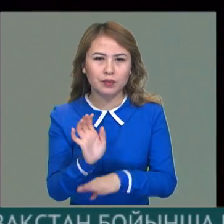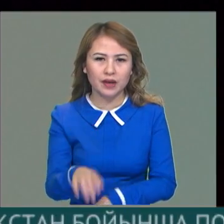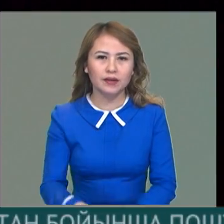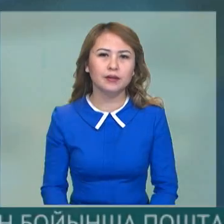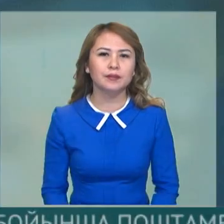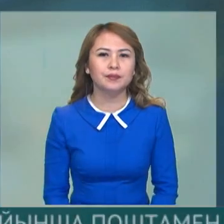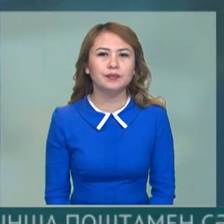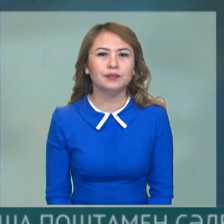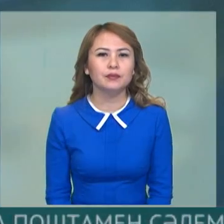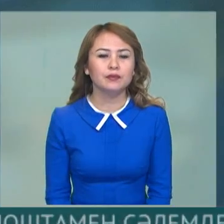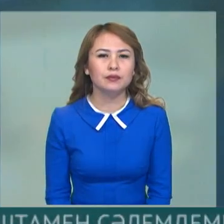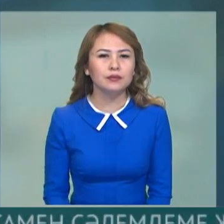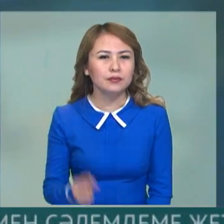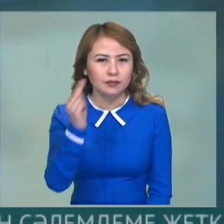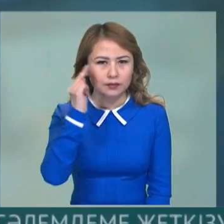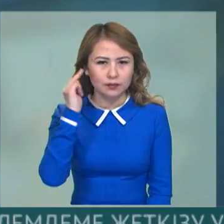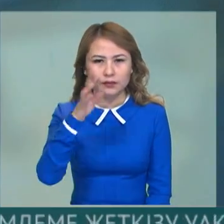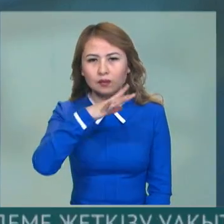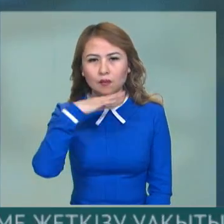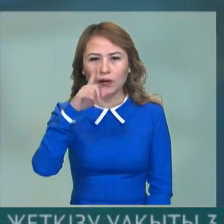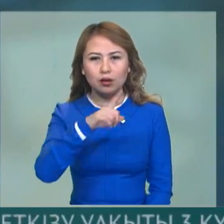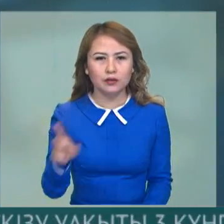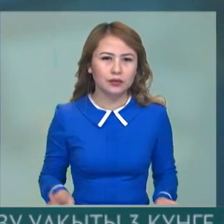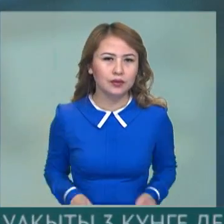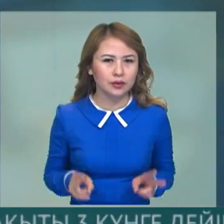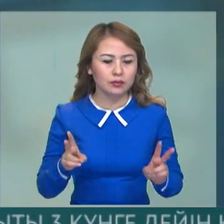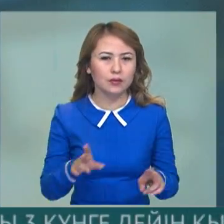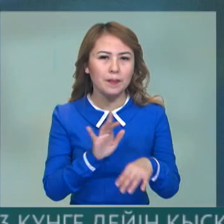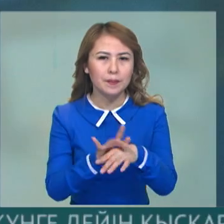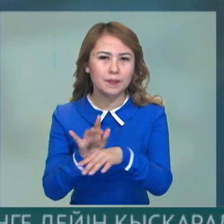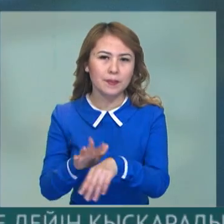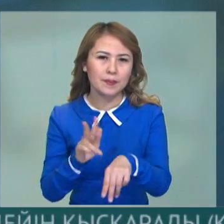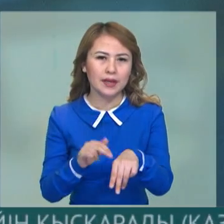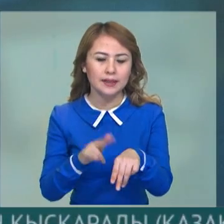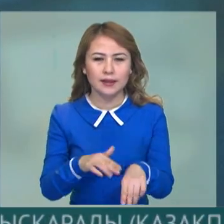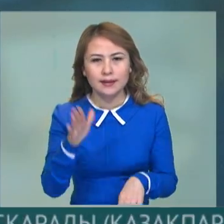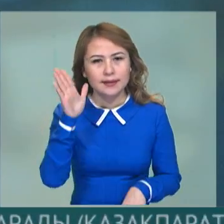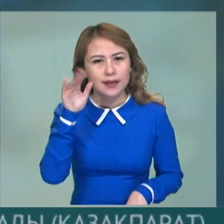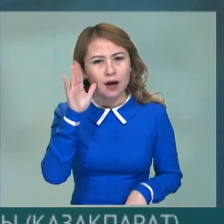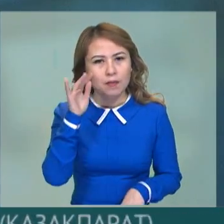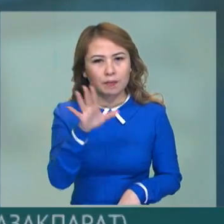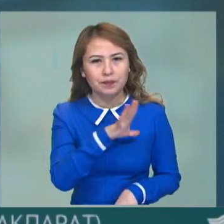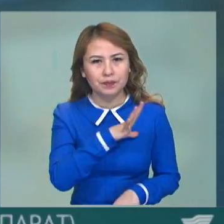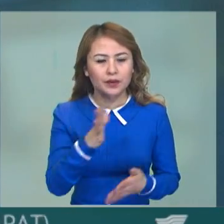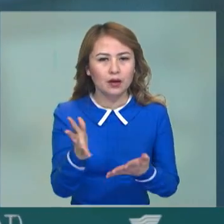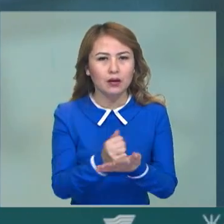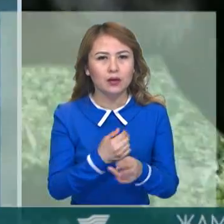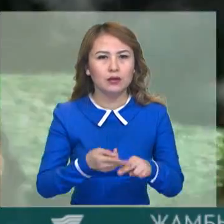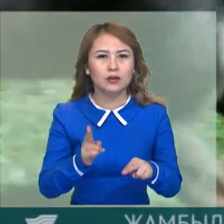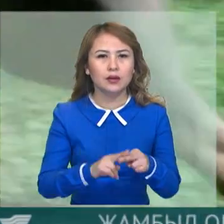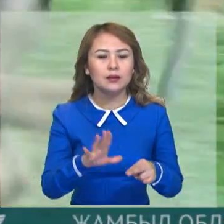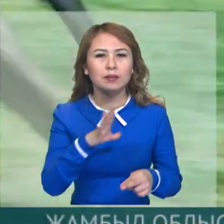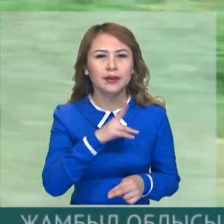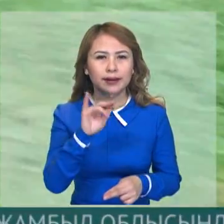еді. Қытайда ондаған қылмыстық істі әшкерелеген полициялық ит клондалды. Қытайлық